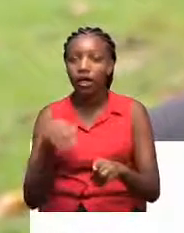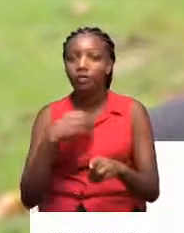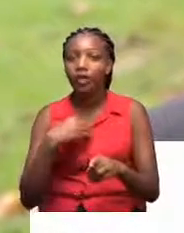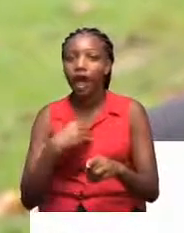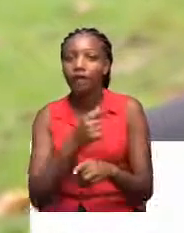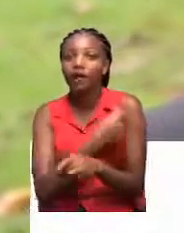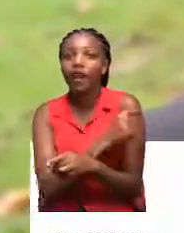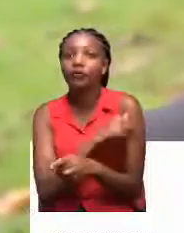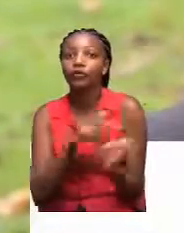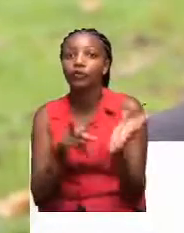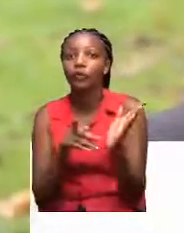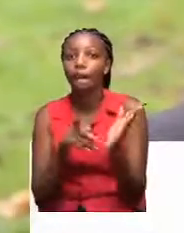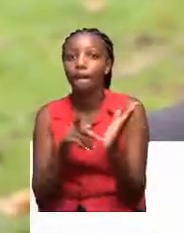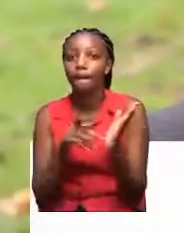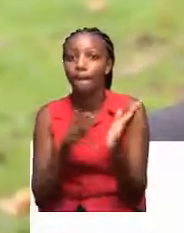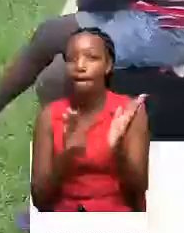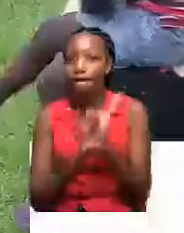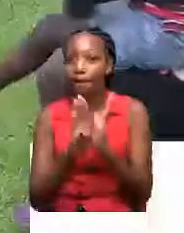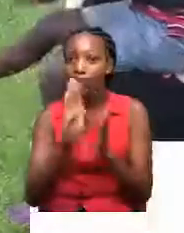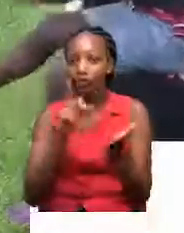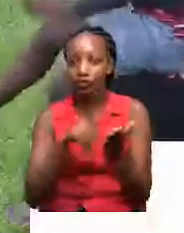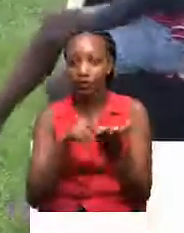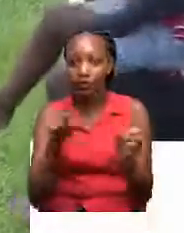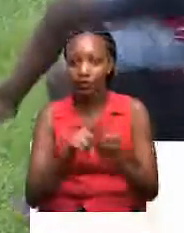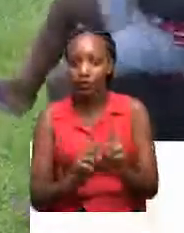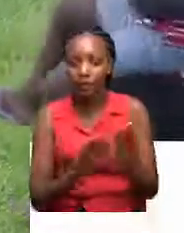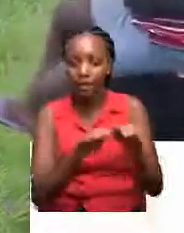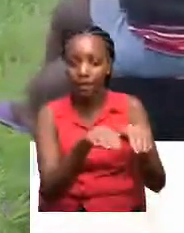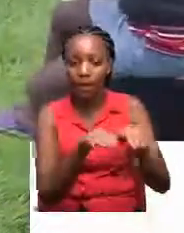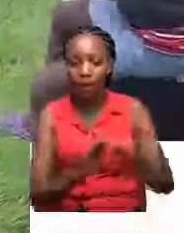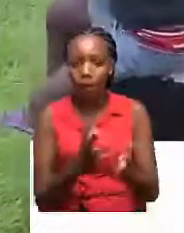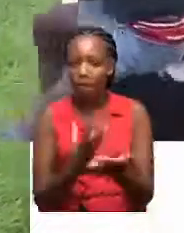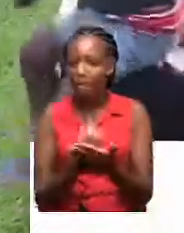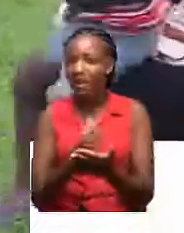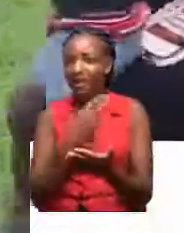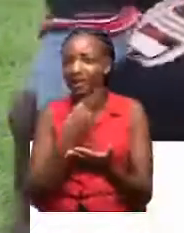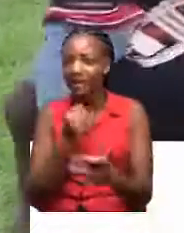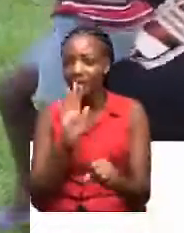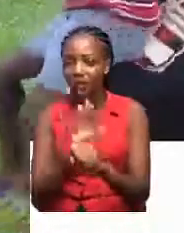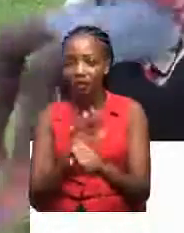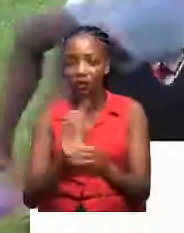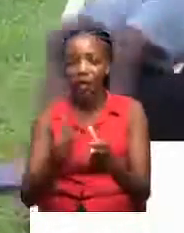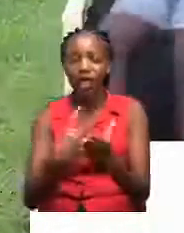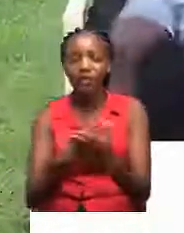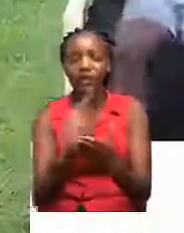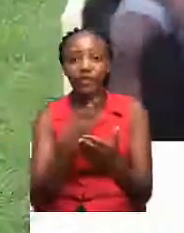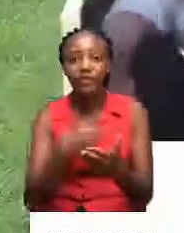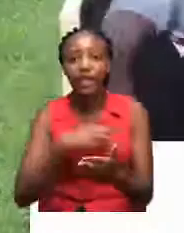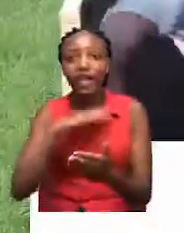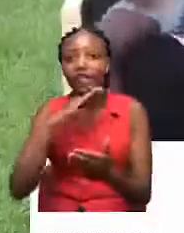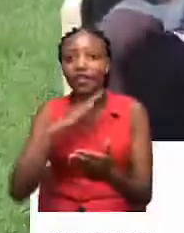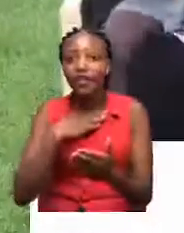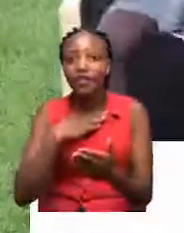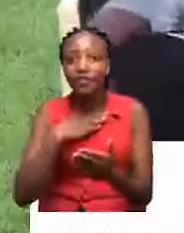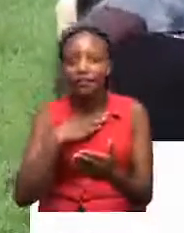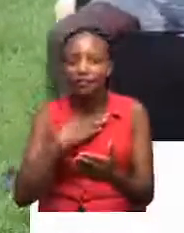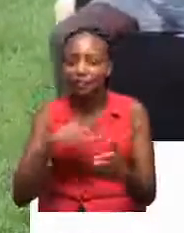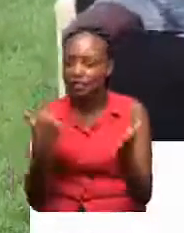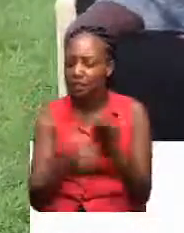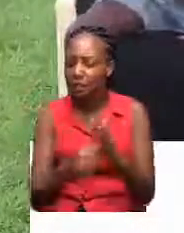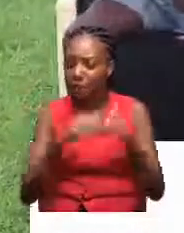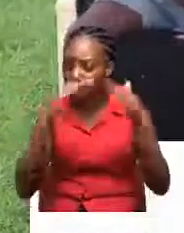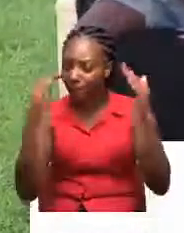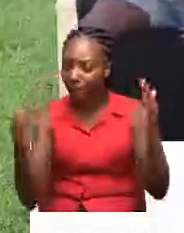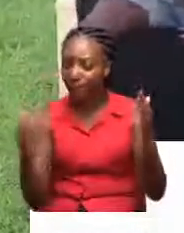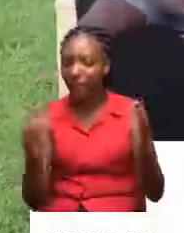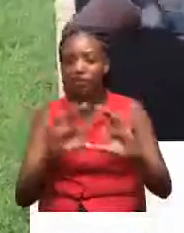wafu pamoja na gharama ya mazishi imewapa changamoto, huku wakitaja kifo cha mwanao kuwa pigo kuu kwao,